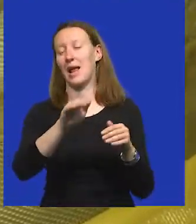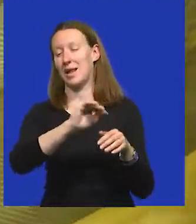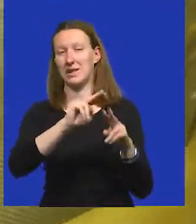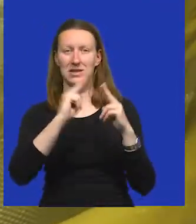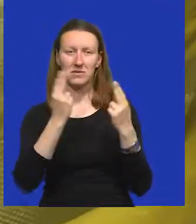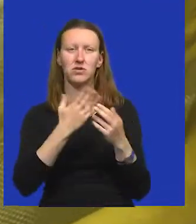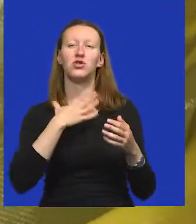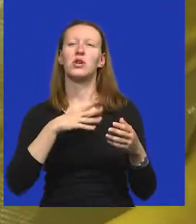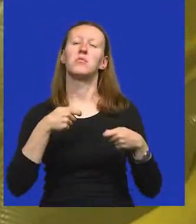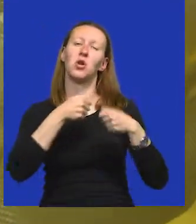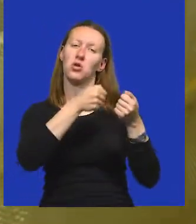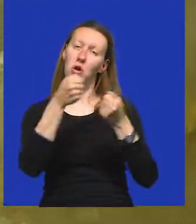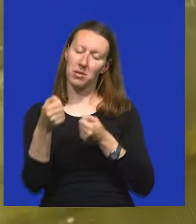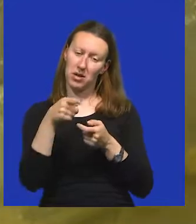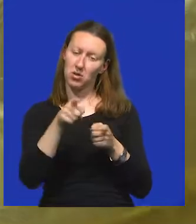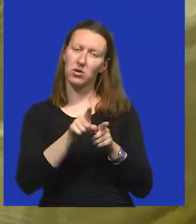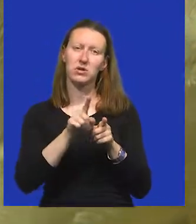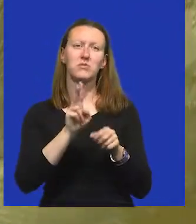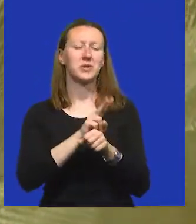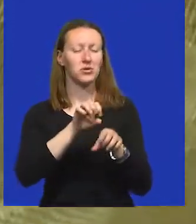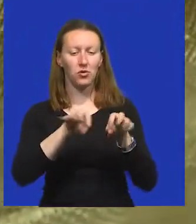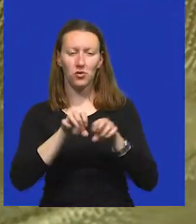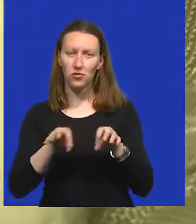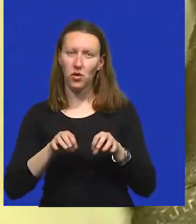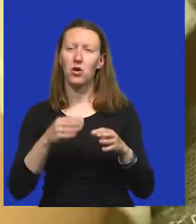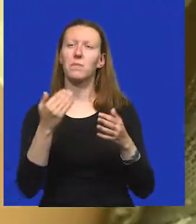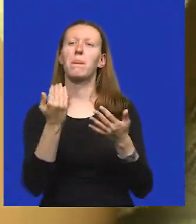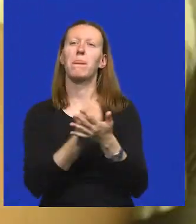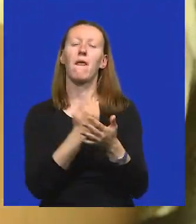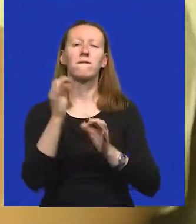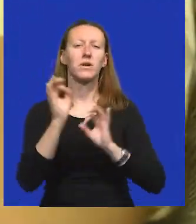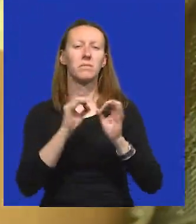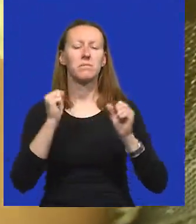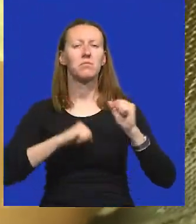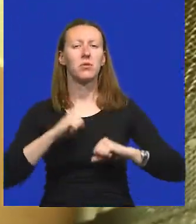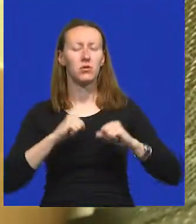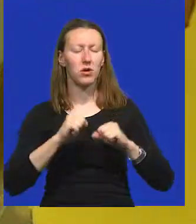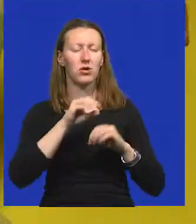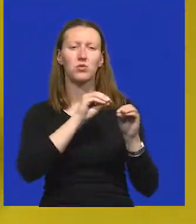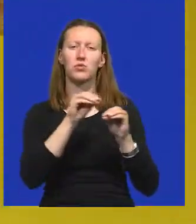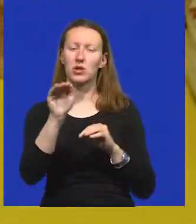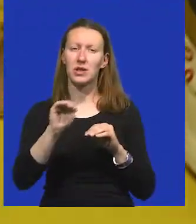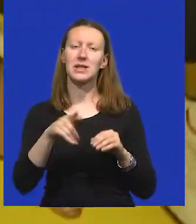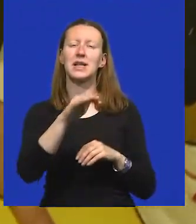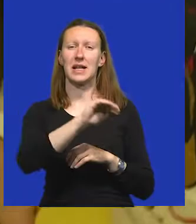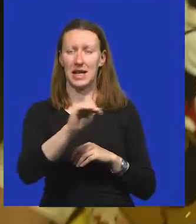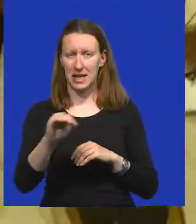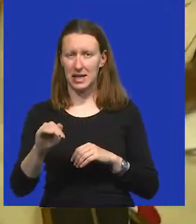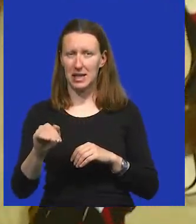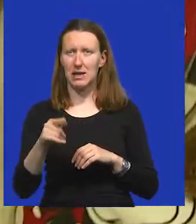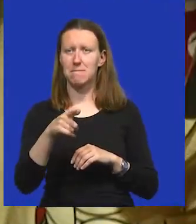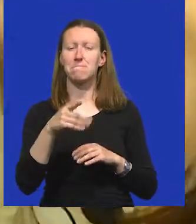piccolo, vogliamo contribuire a questo assumendo nuove norme di comportamento. I